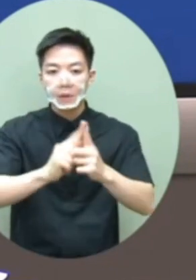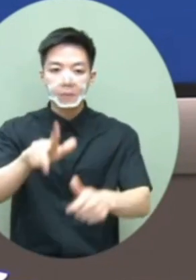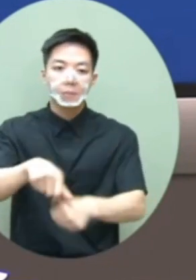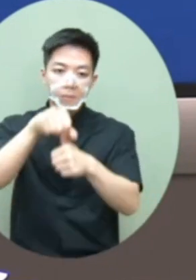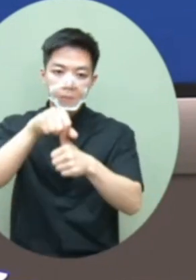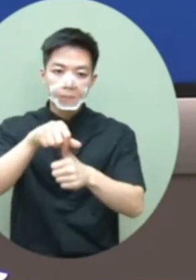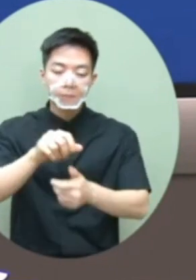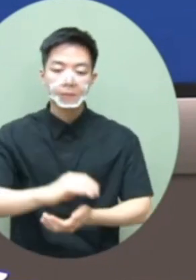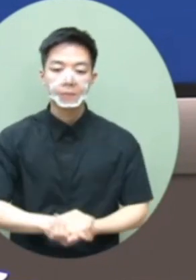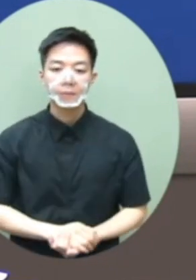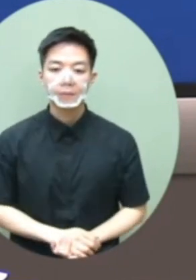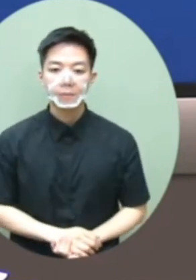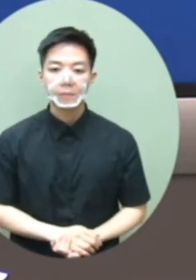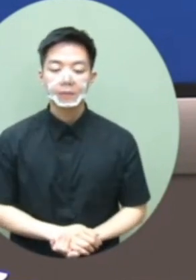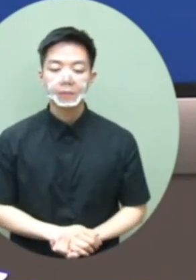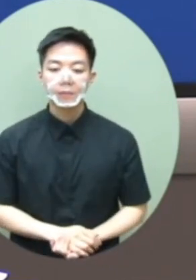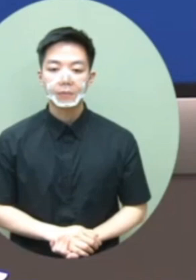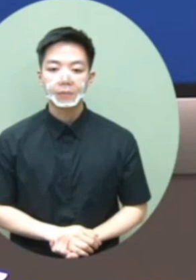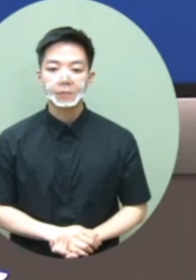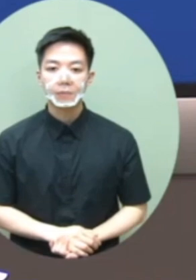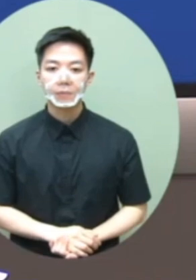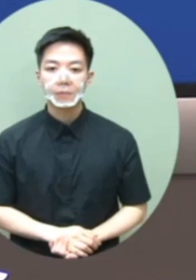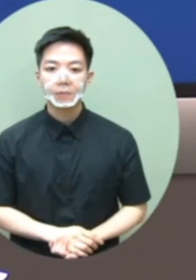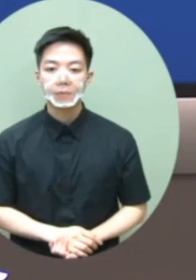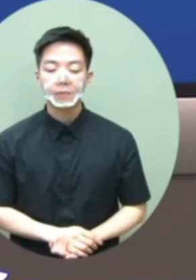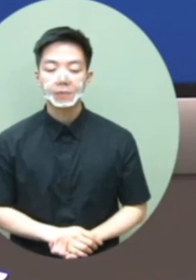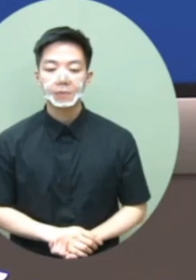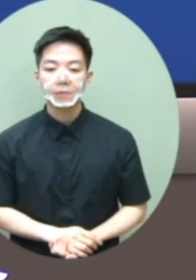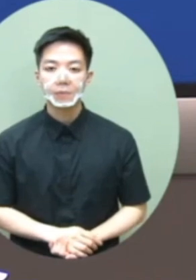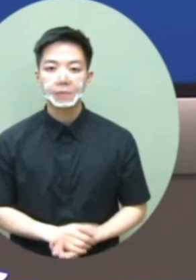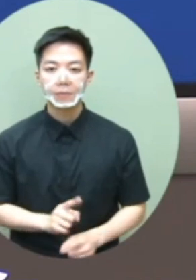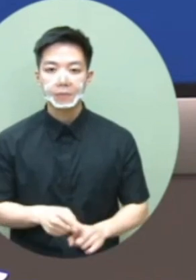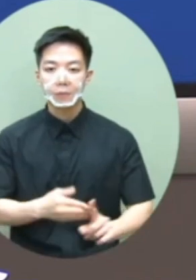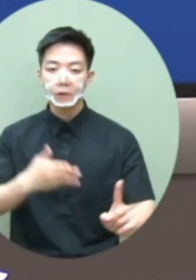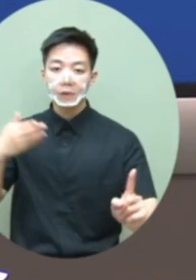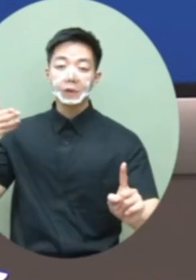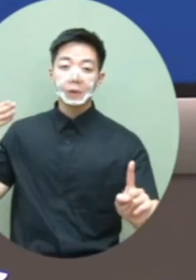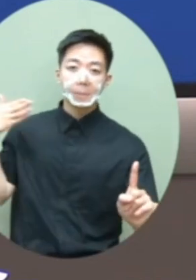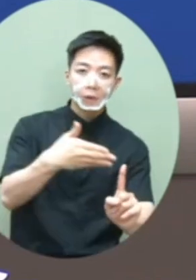個嘅作用咧，都係會有一個積極嘅作